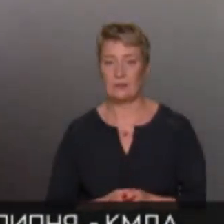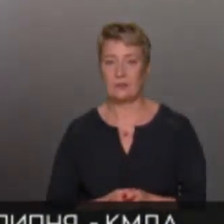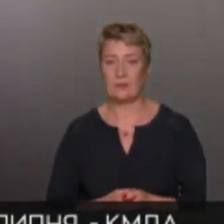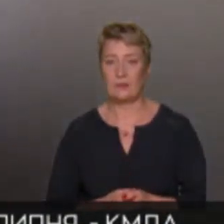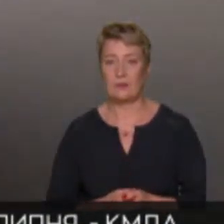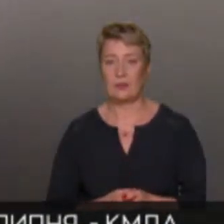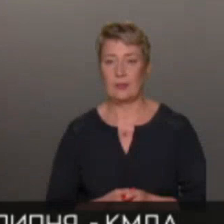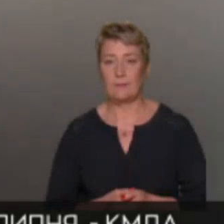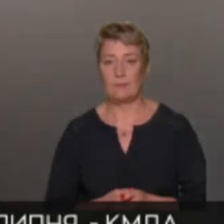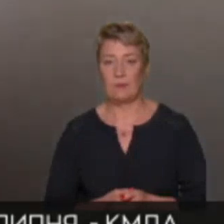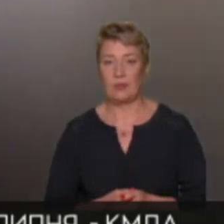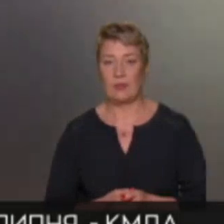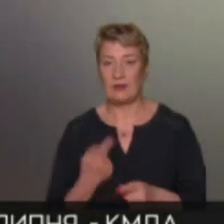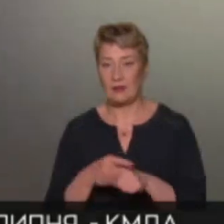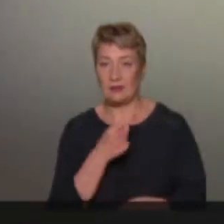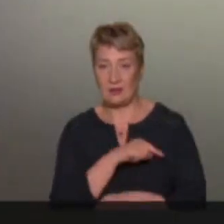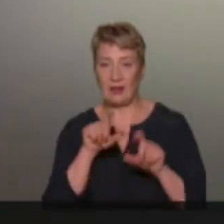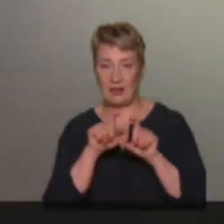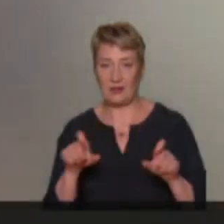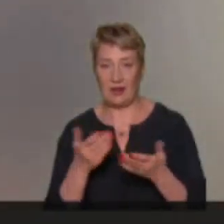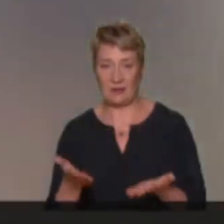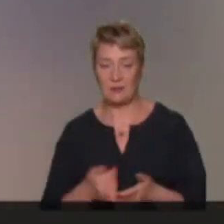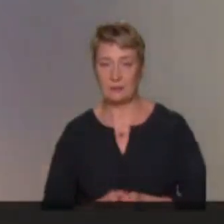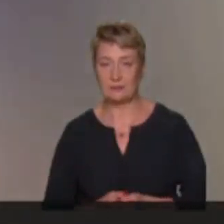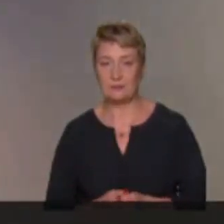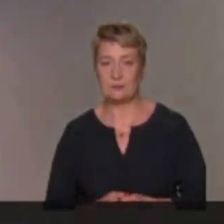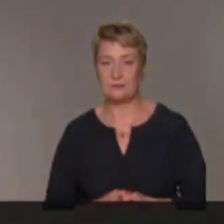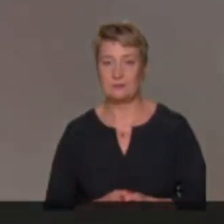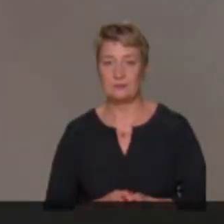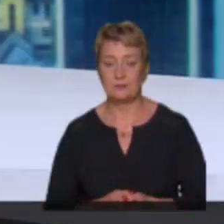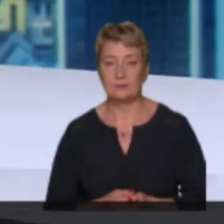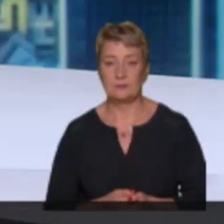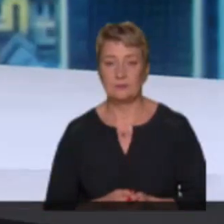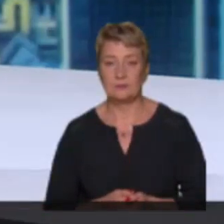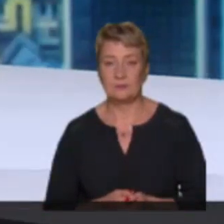Уроди, це лікарня. Витягнули.